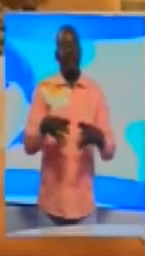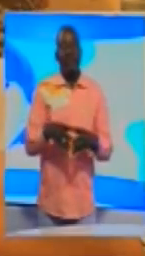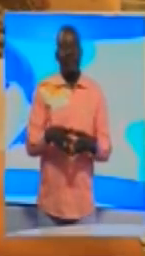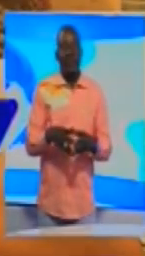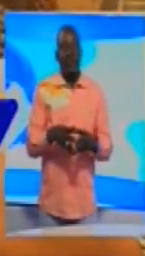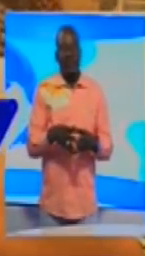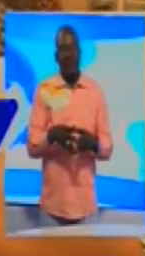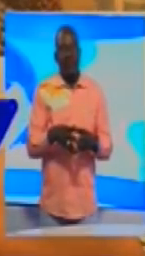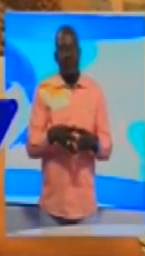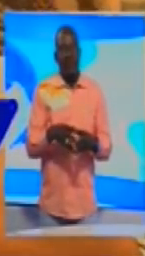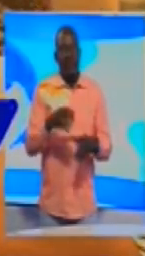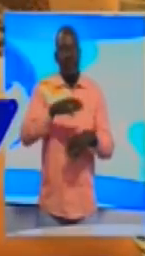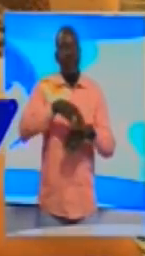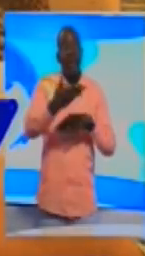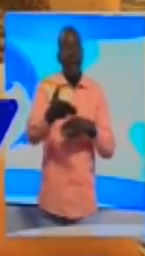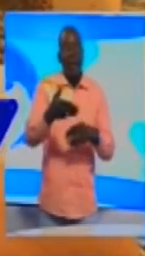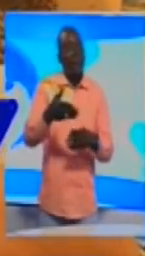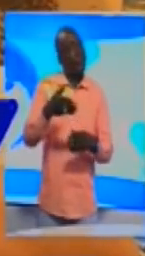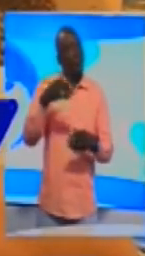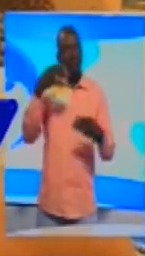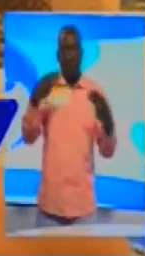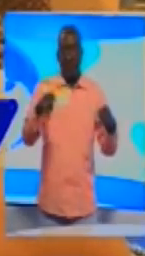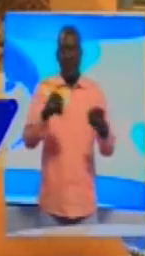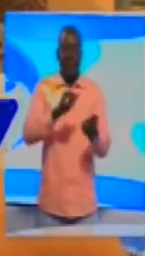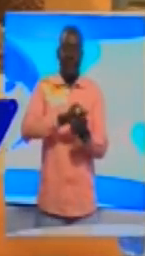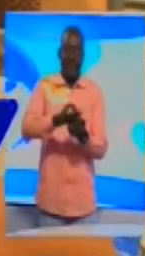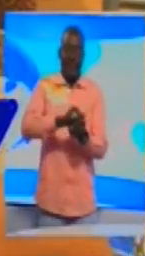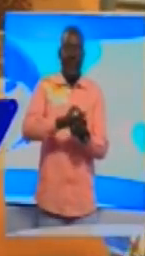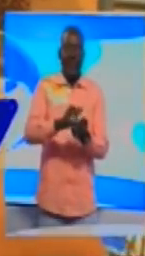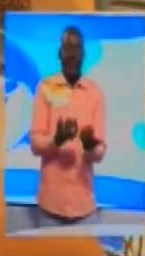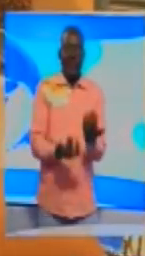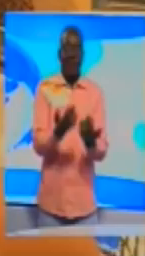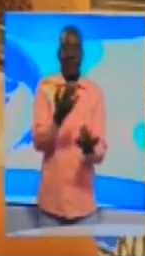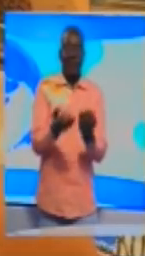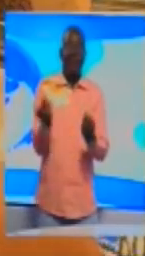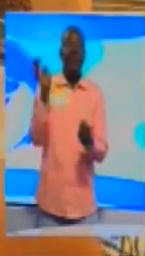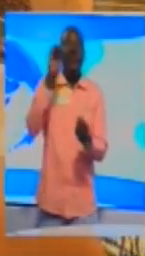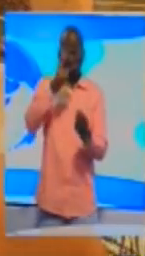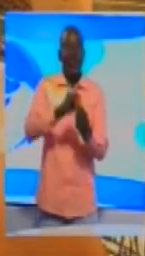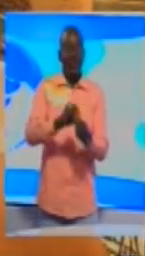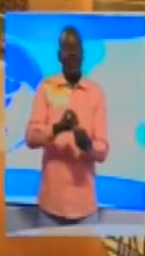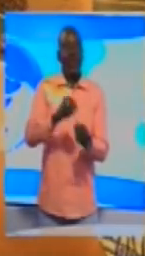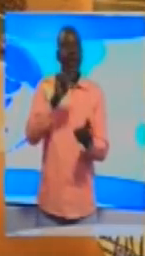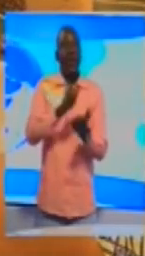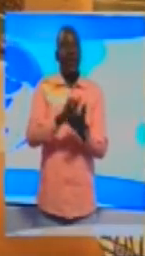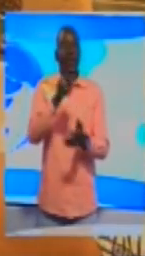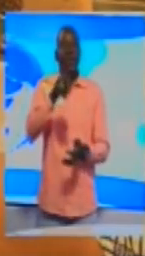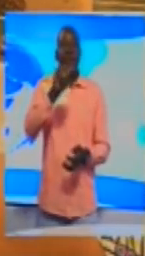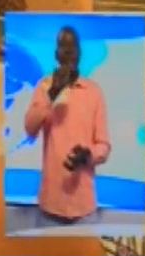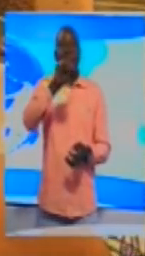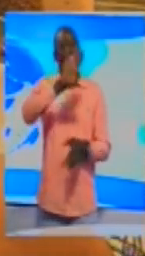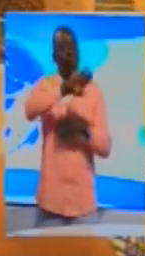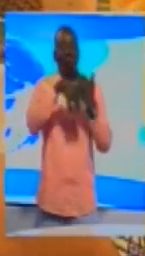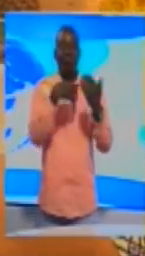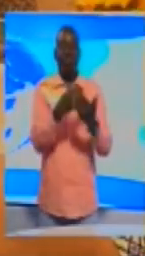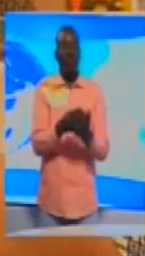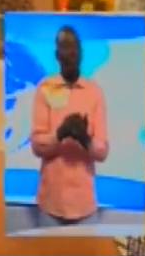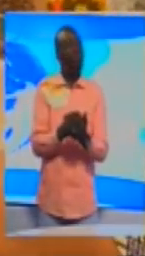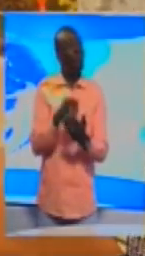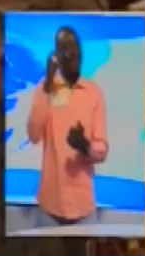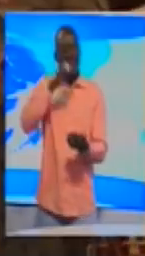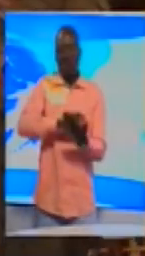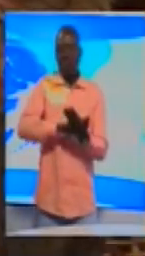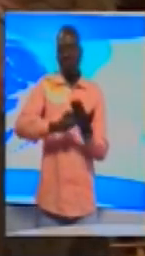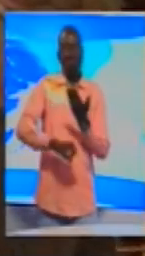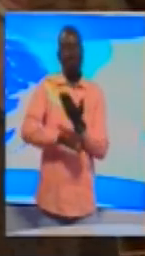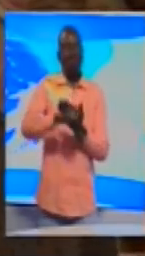vendent. Après le marché, on les lave et on les cuit en ajoutant un peu de potasse. C'est tout. Sa préparation est toute